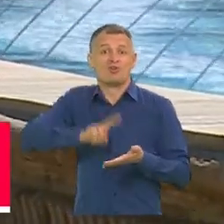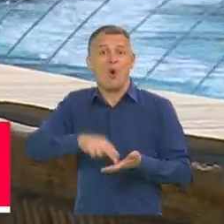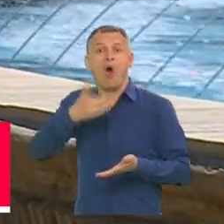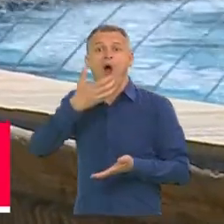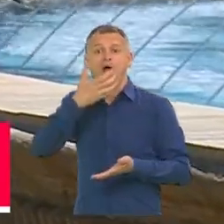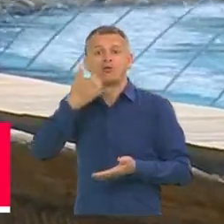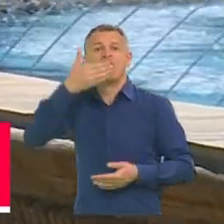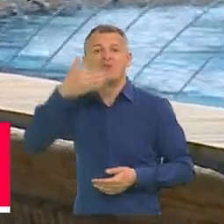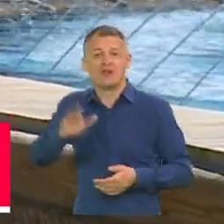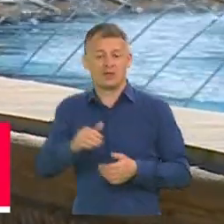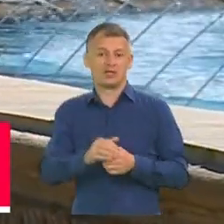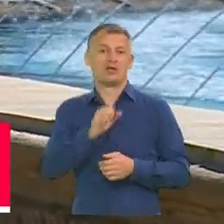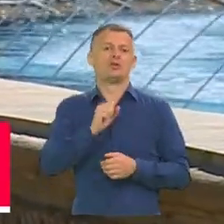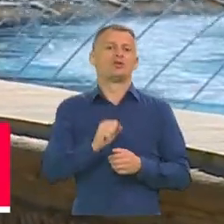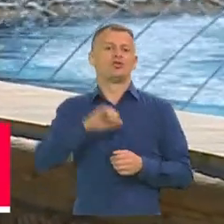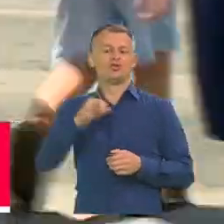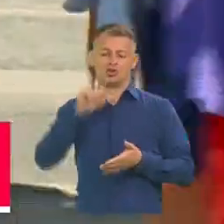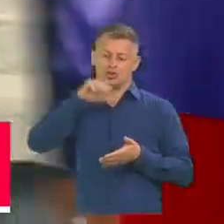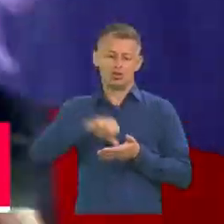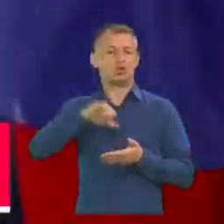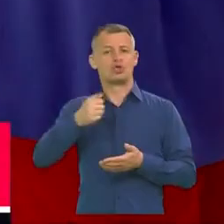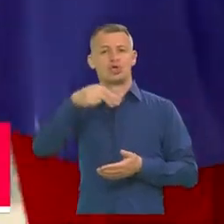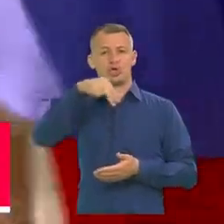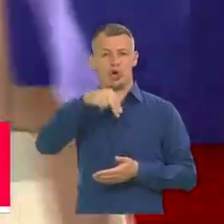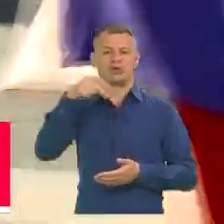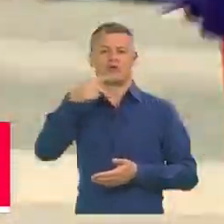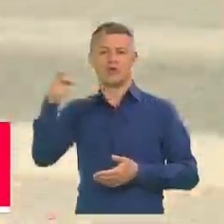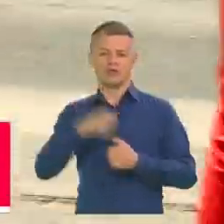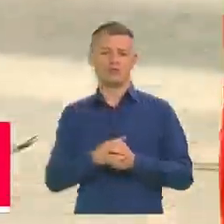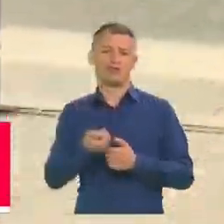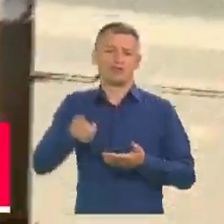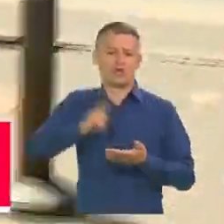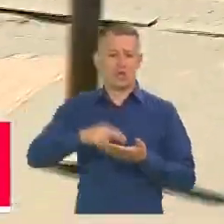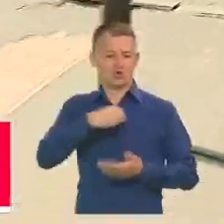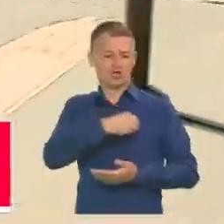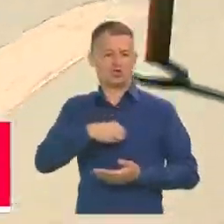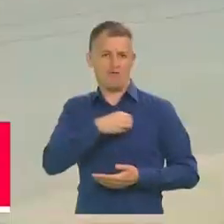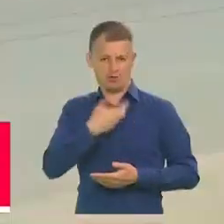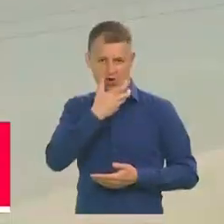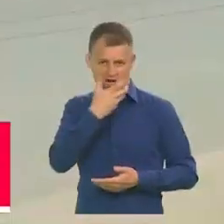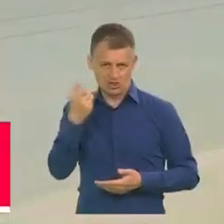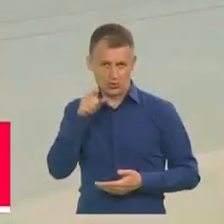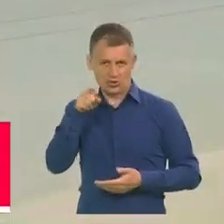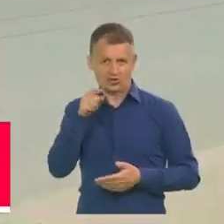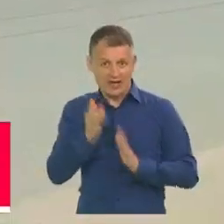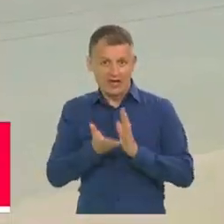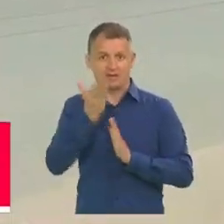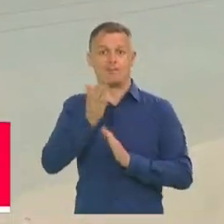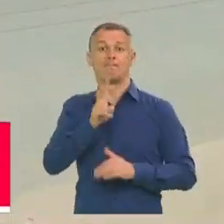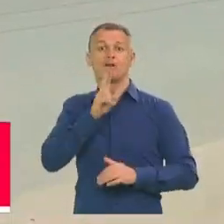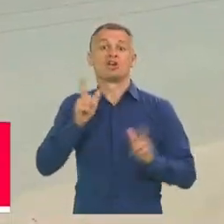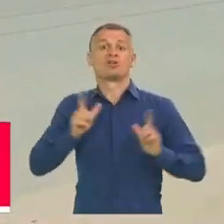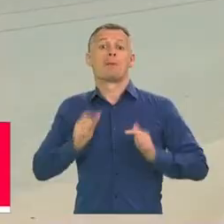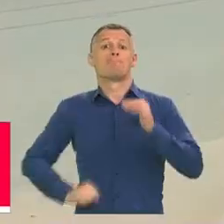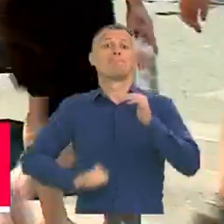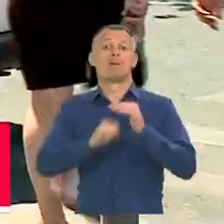în regiunile vestice, sudice și local în centru și nord-vest și din nou disconfortul termic va fi în creștere. Așteptăm marți maxime în general